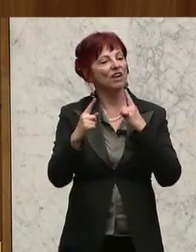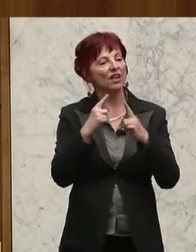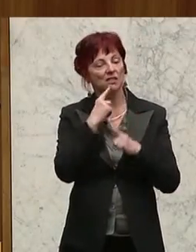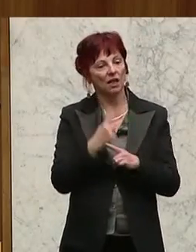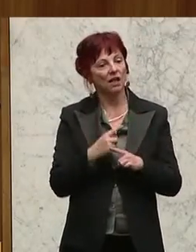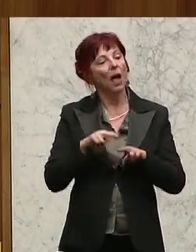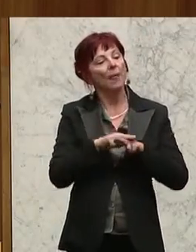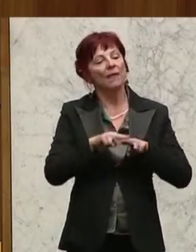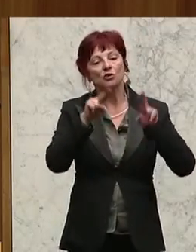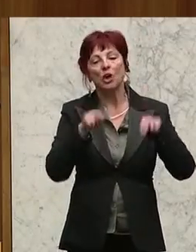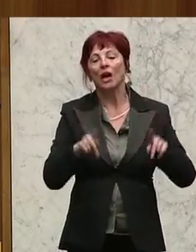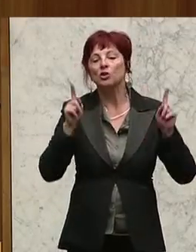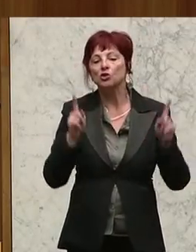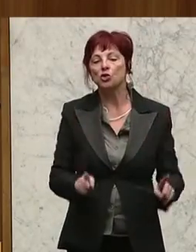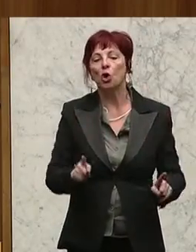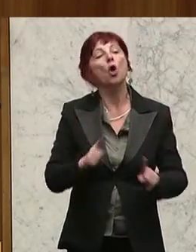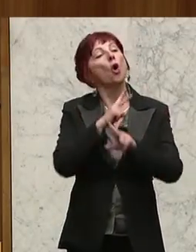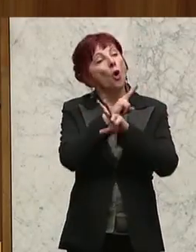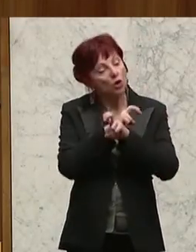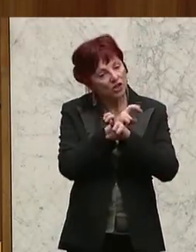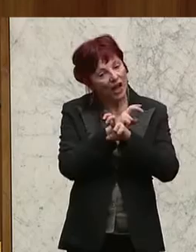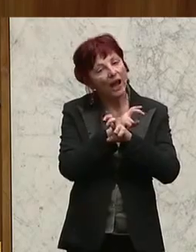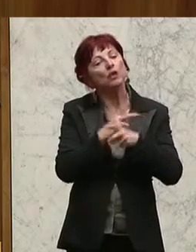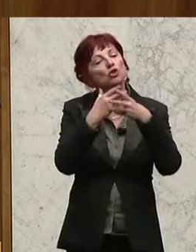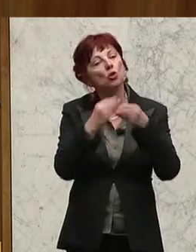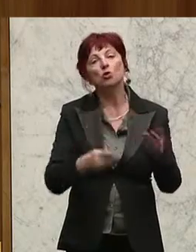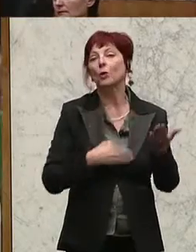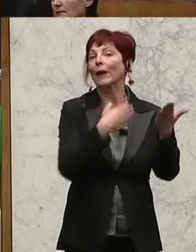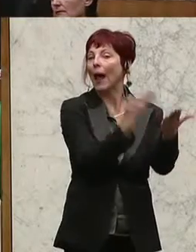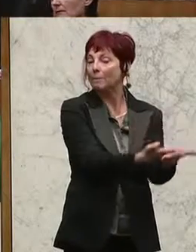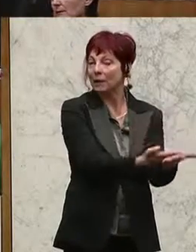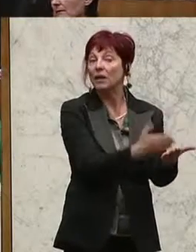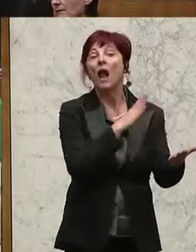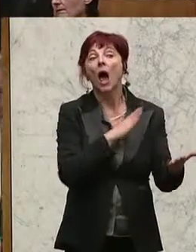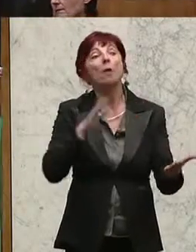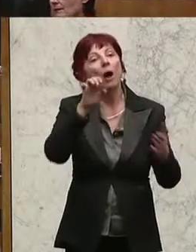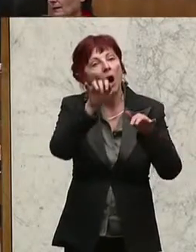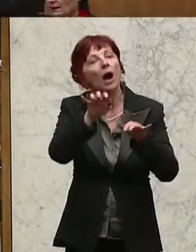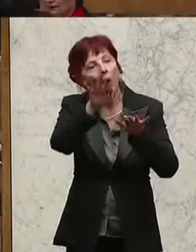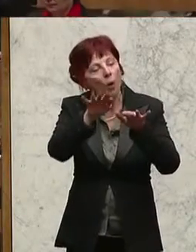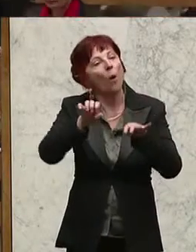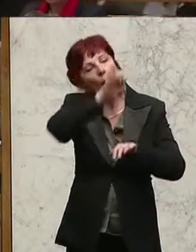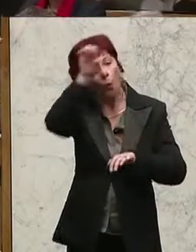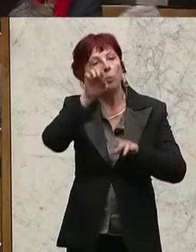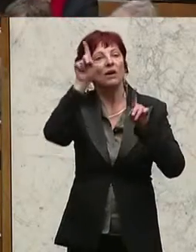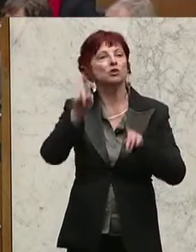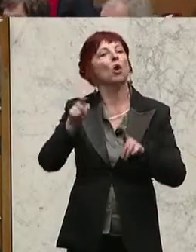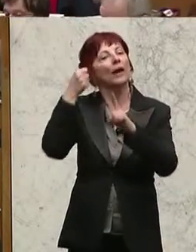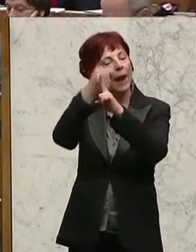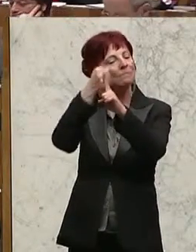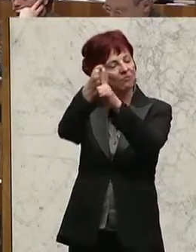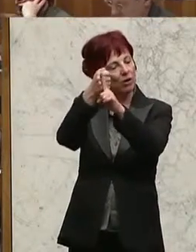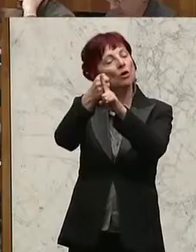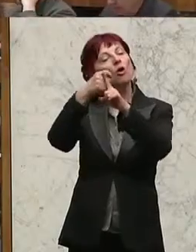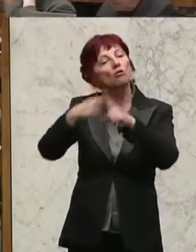Lösungen präsentieren sollten und in Europa für die europäischen kämpfen. Das fehlt mir heute noch. Danke. Wenn Sie eine Petition